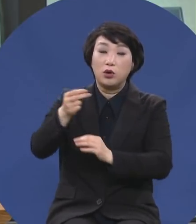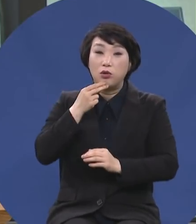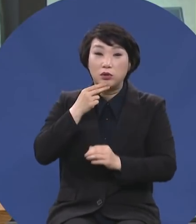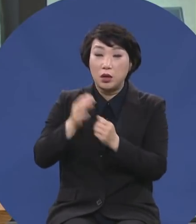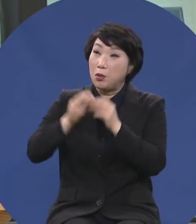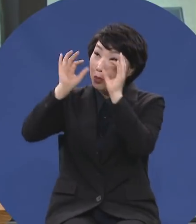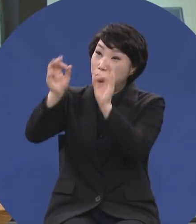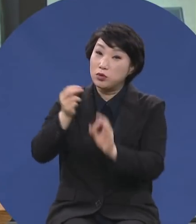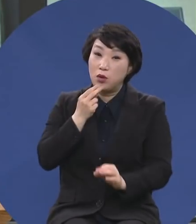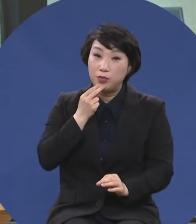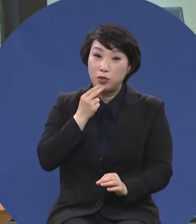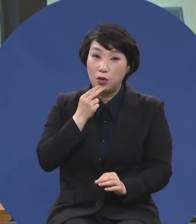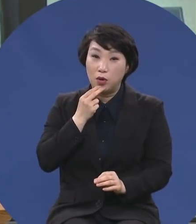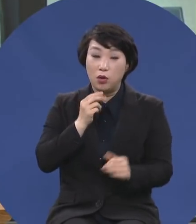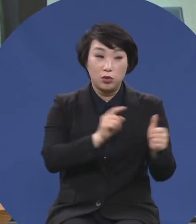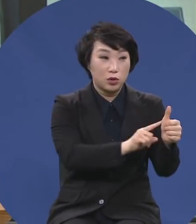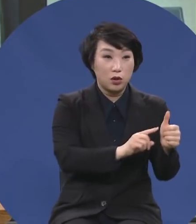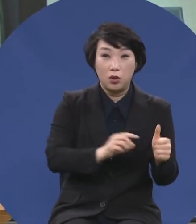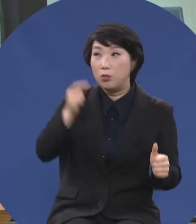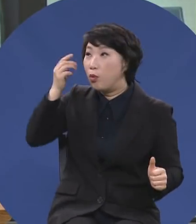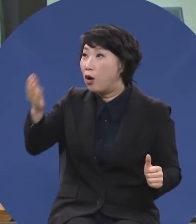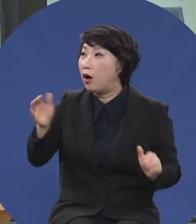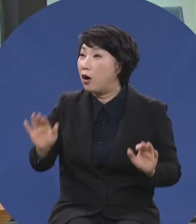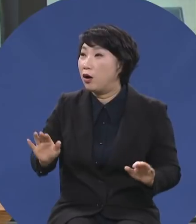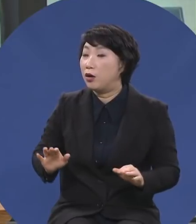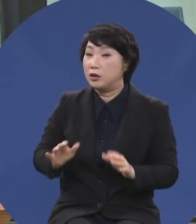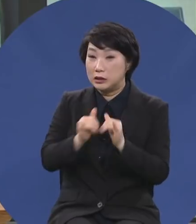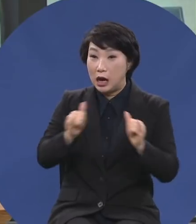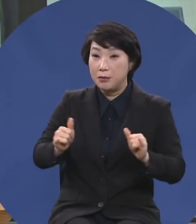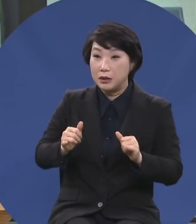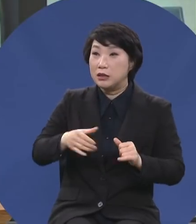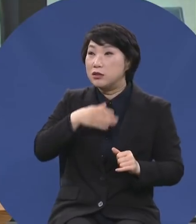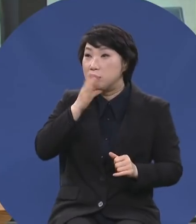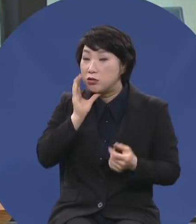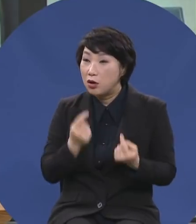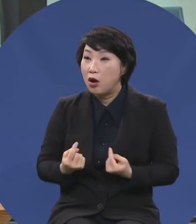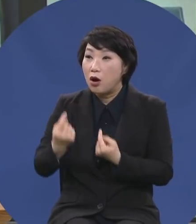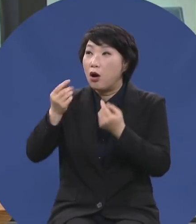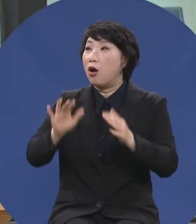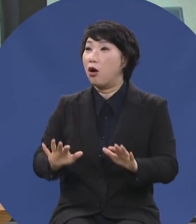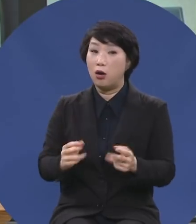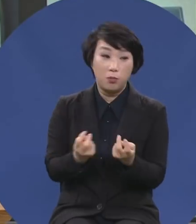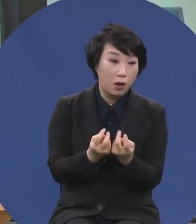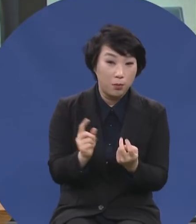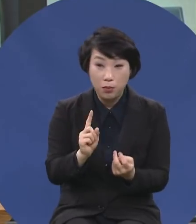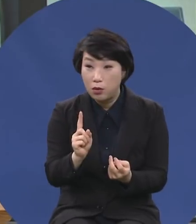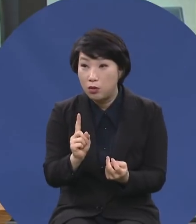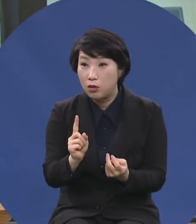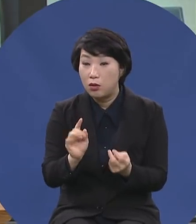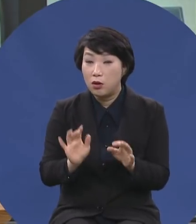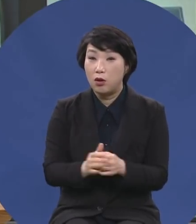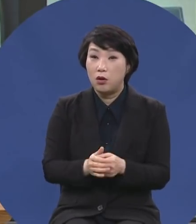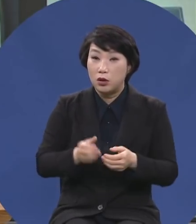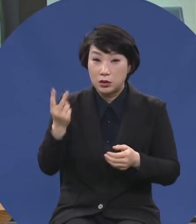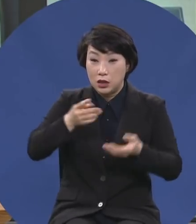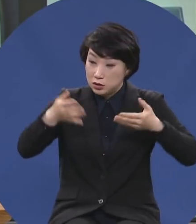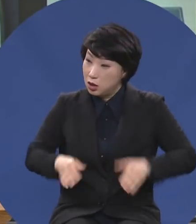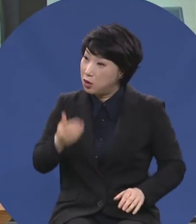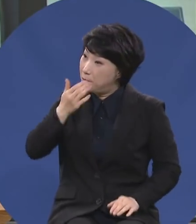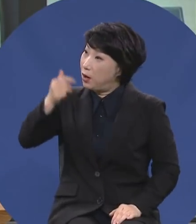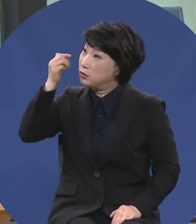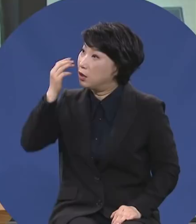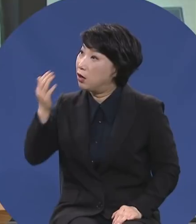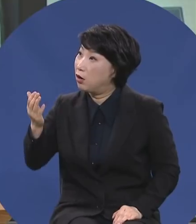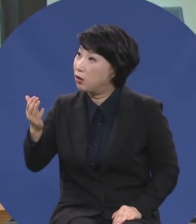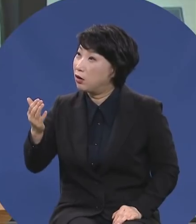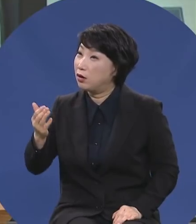보지. 니고데모가 가로되 사람이 늙으면 어떻게 날 수